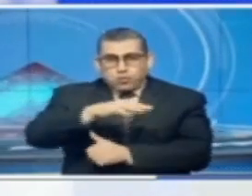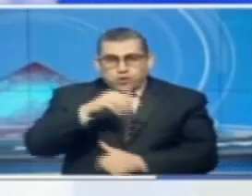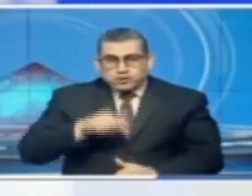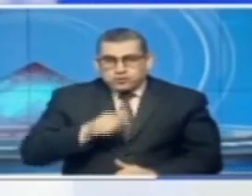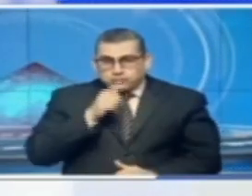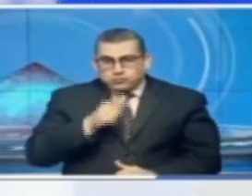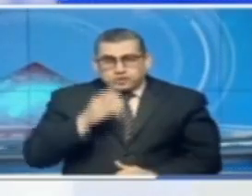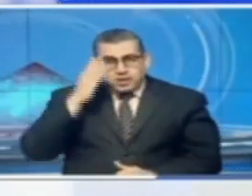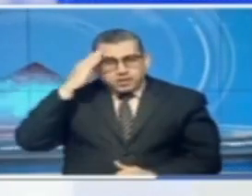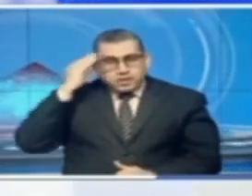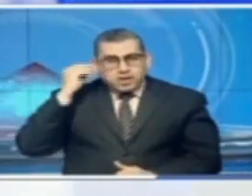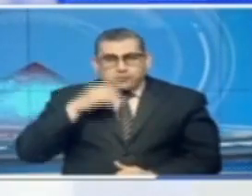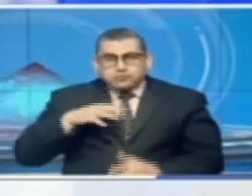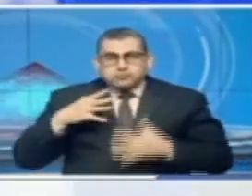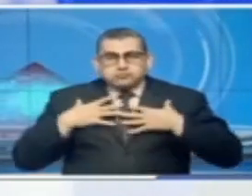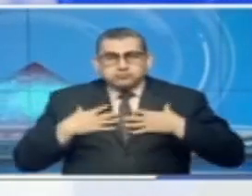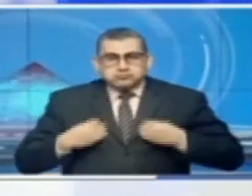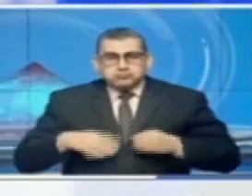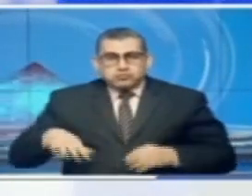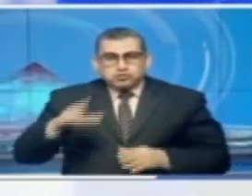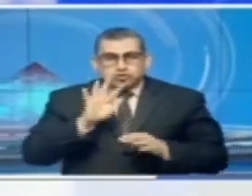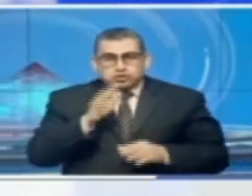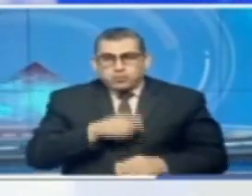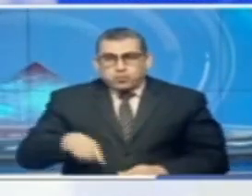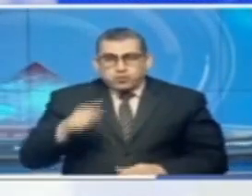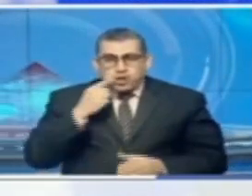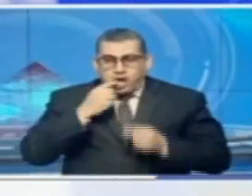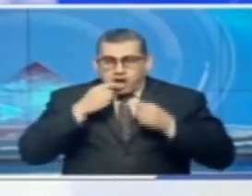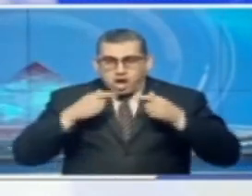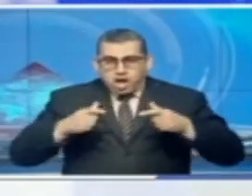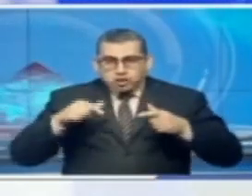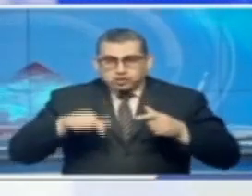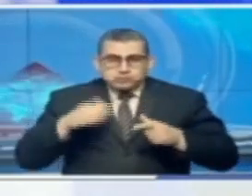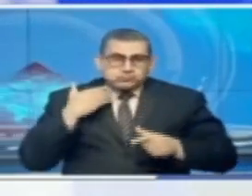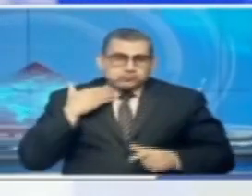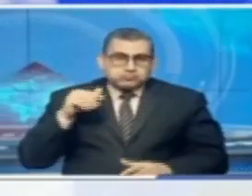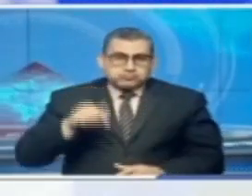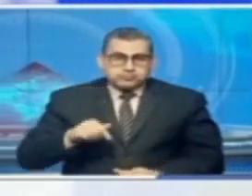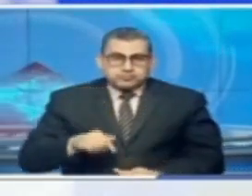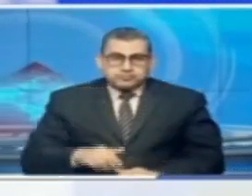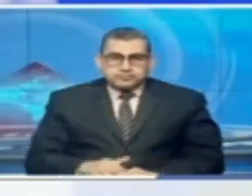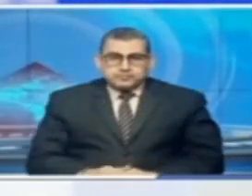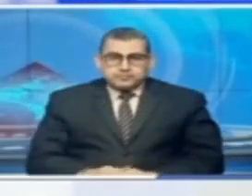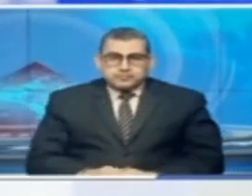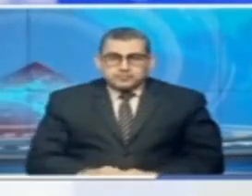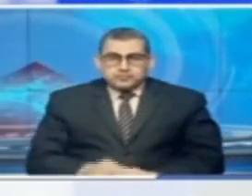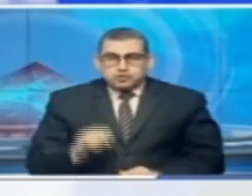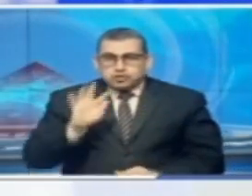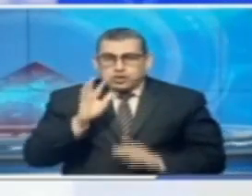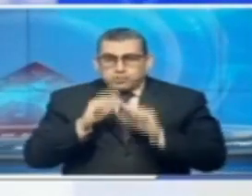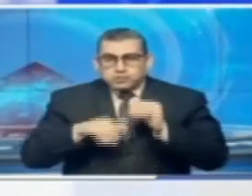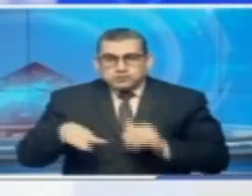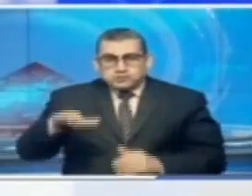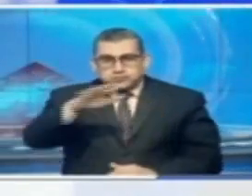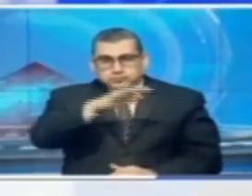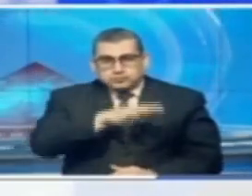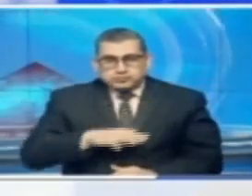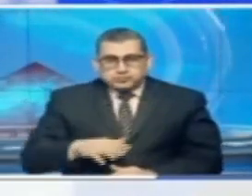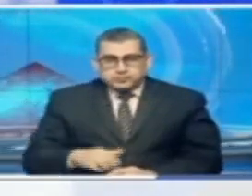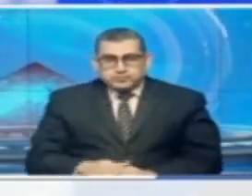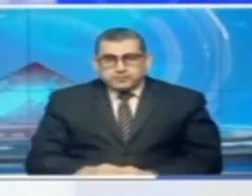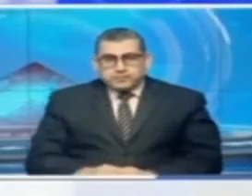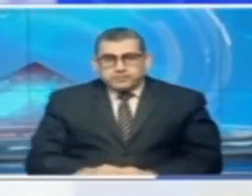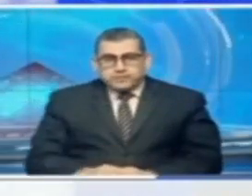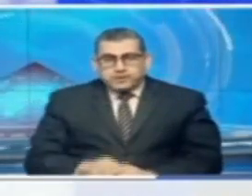فيه جميع أبناء الشعب بسبل العيش الكريم. شعب مصر الأبي،